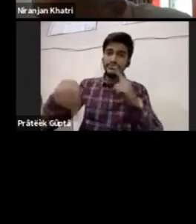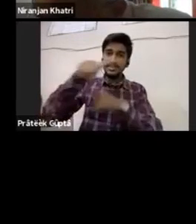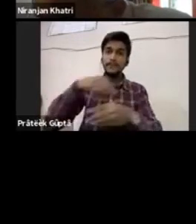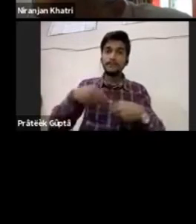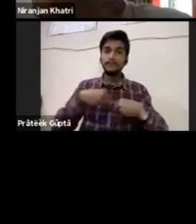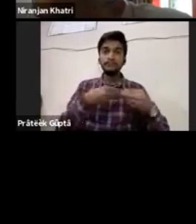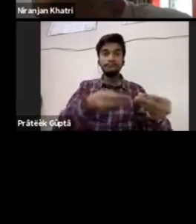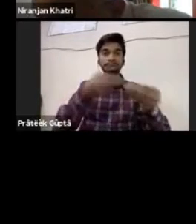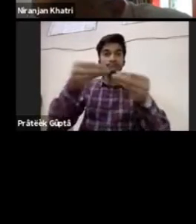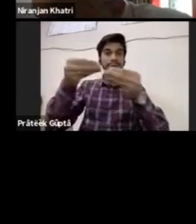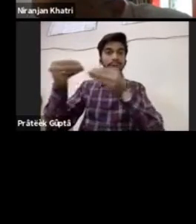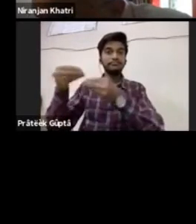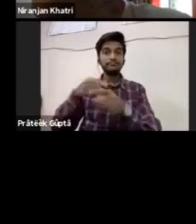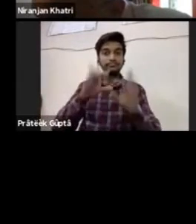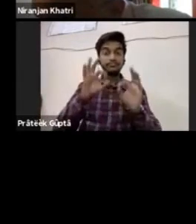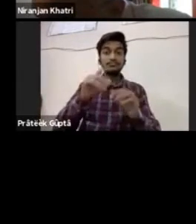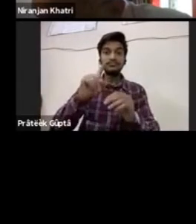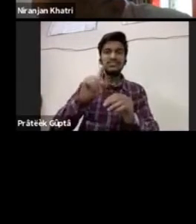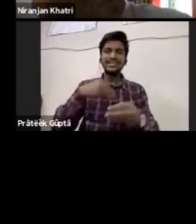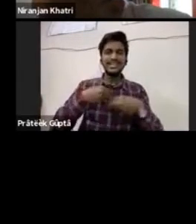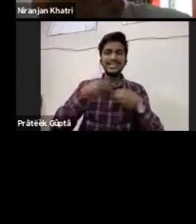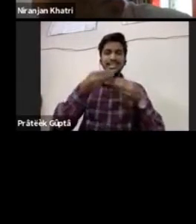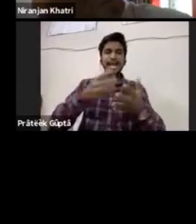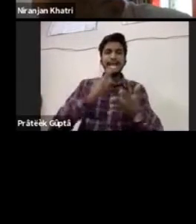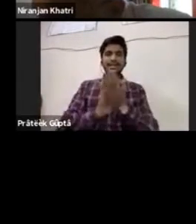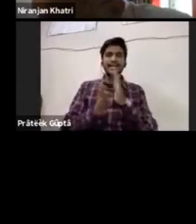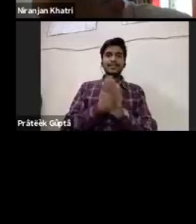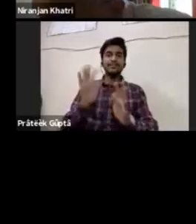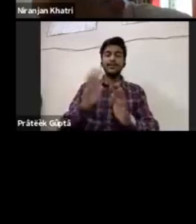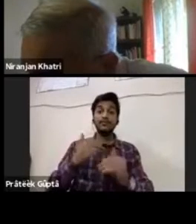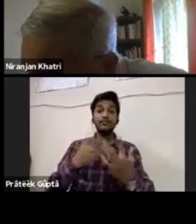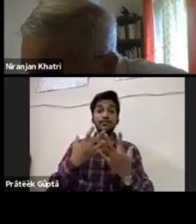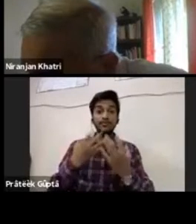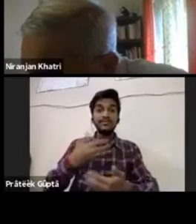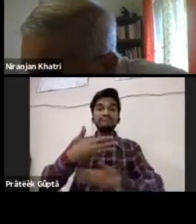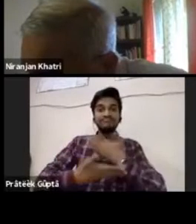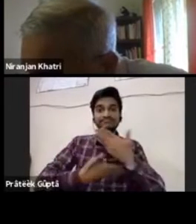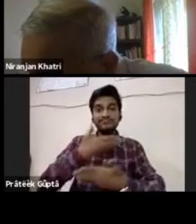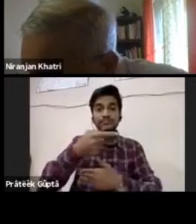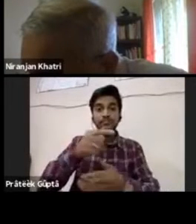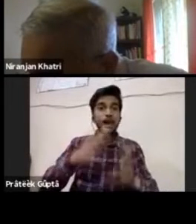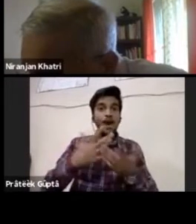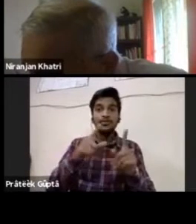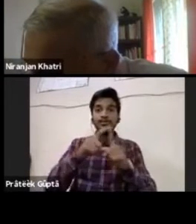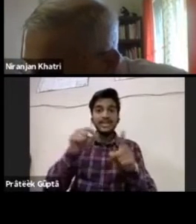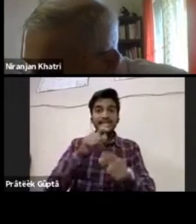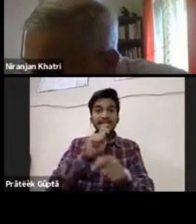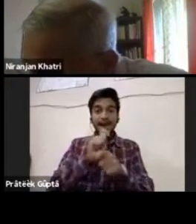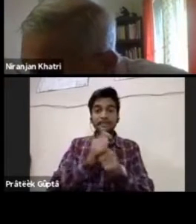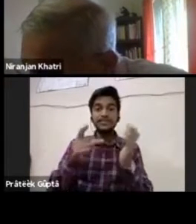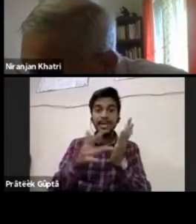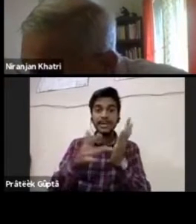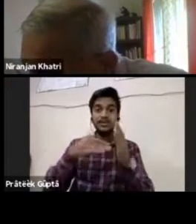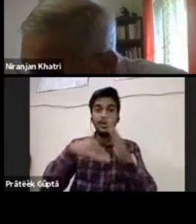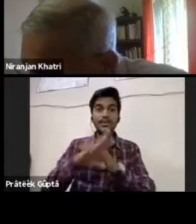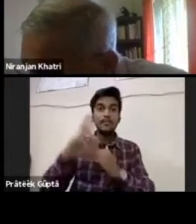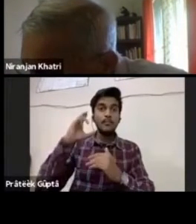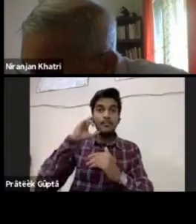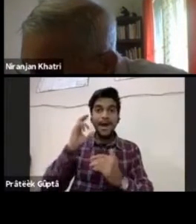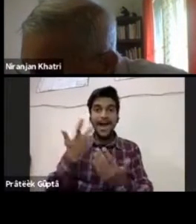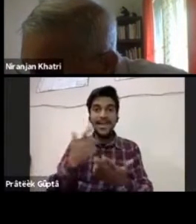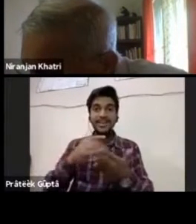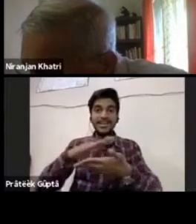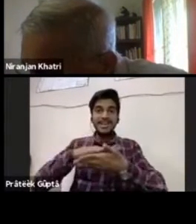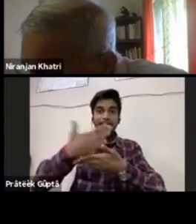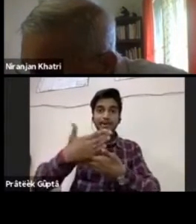पे स्किल्ड, मतलब क्योंकि एक्सेस, स्किल एंड एटीट्यूड, तीन चीजें मिलके एम्पावर करती हैं व्यक्ति